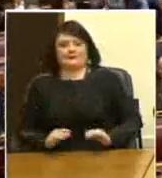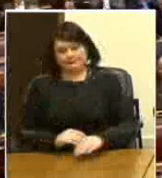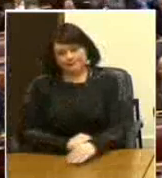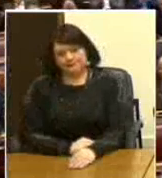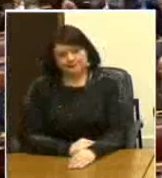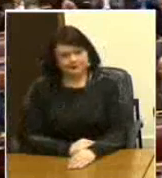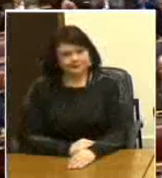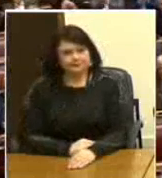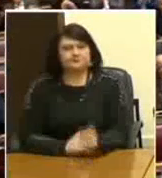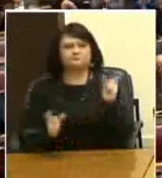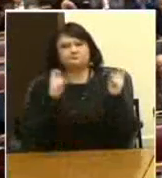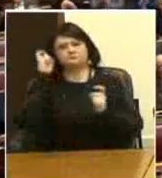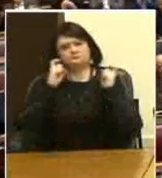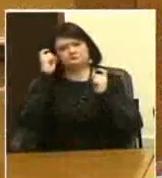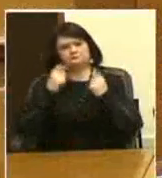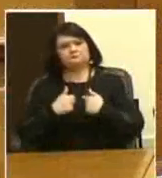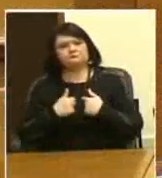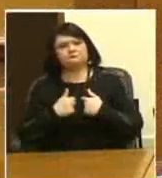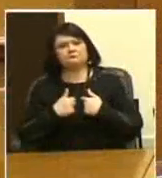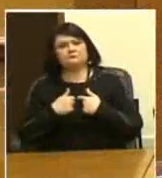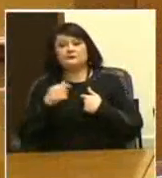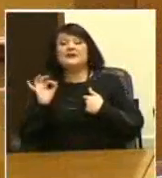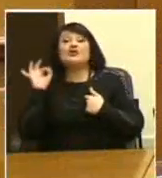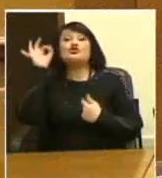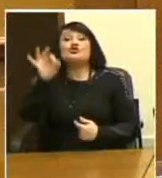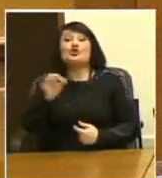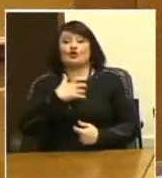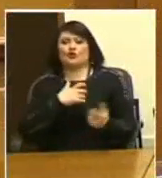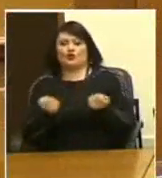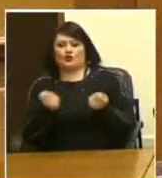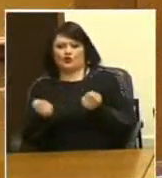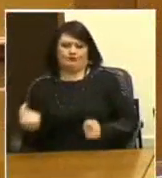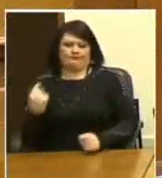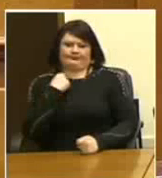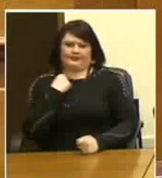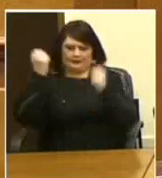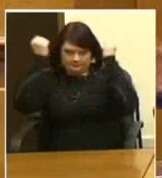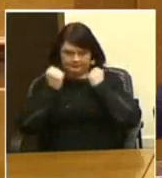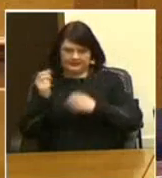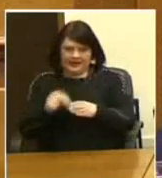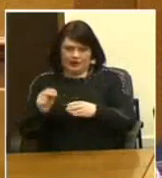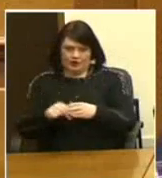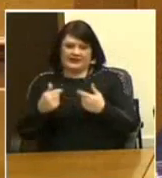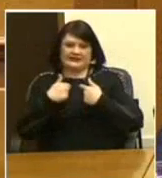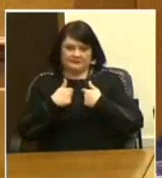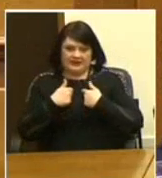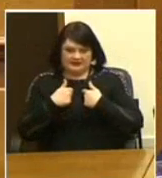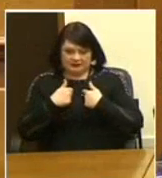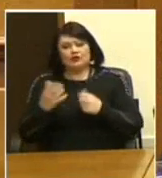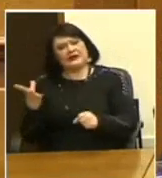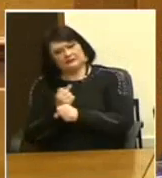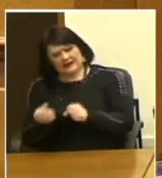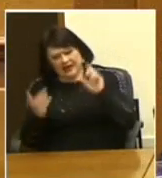Και αναρωτιόμαστε αν ο στόχος σας για στρατηγική ήττα του ΣΥΡΙΖΑ, που ταυτόχρονα σημαίνει στρατηγική νίκη της Νέας